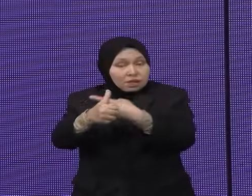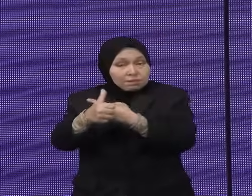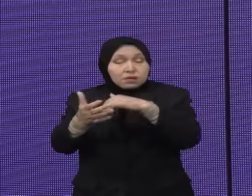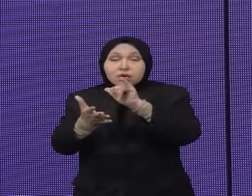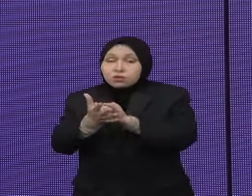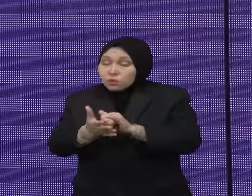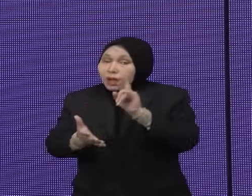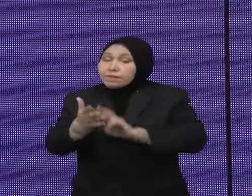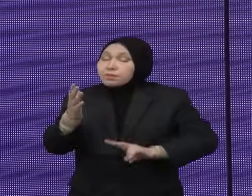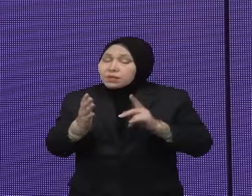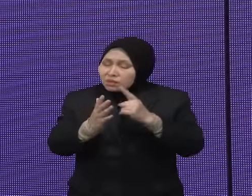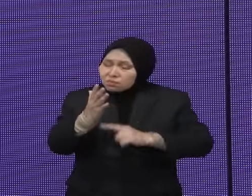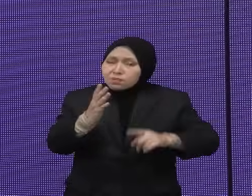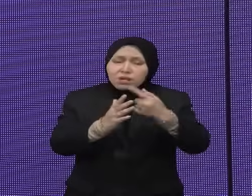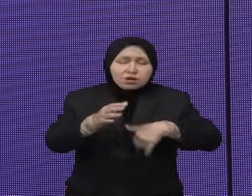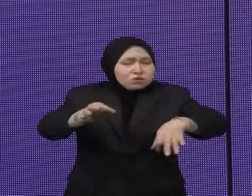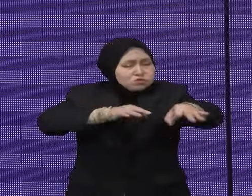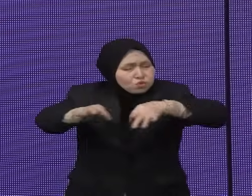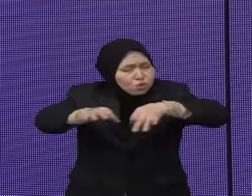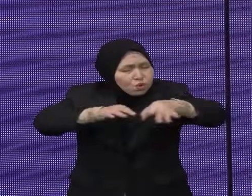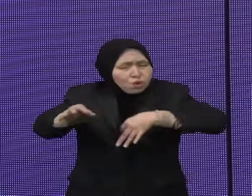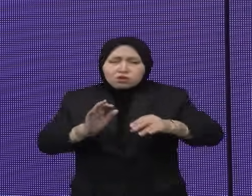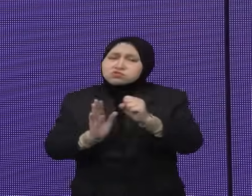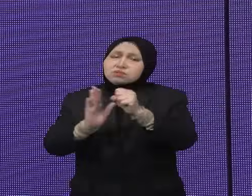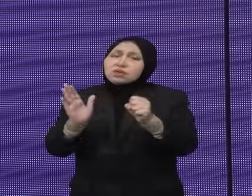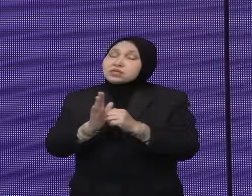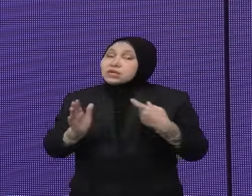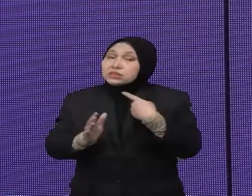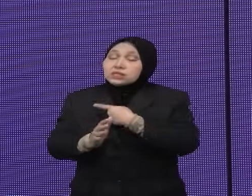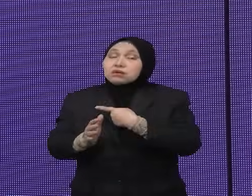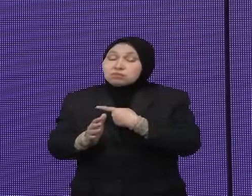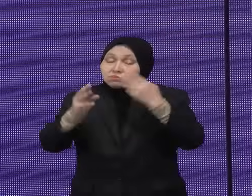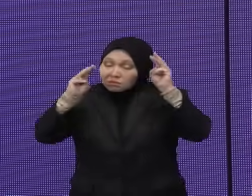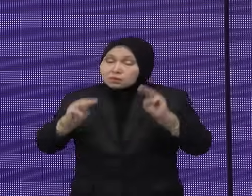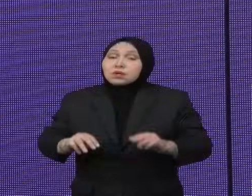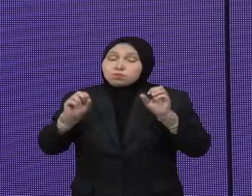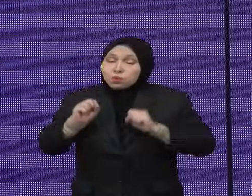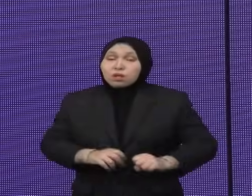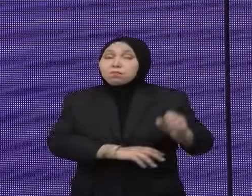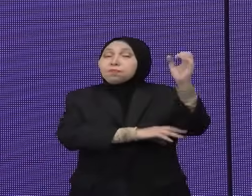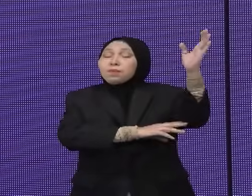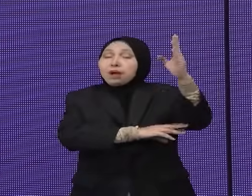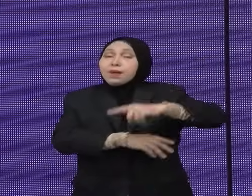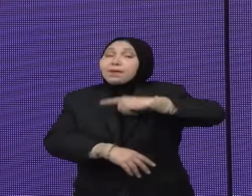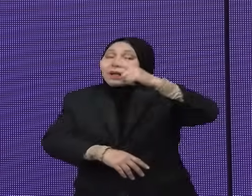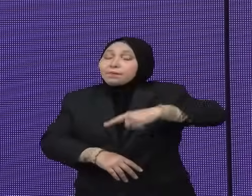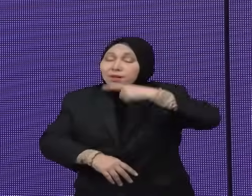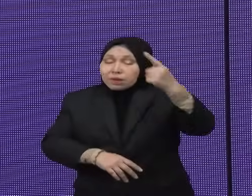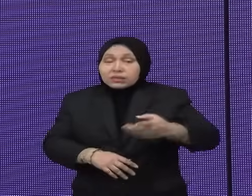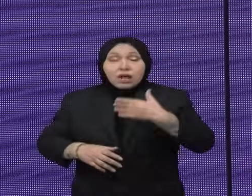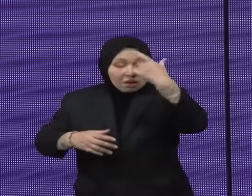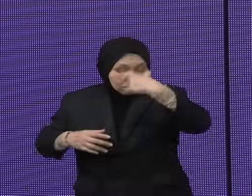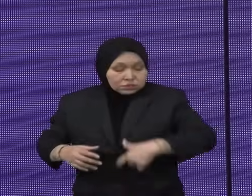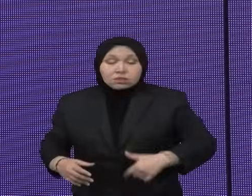iaitu apabila dijelaskan syariat-syariat ini agar kita ini boleh berhujah. Maksudnya bayyinah tu hujah dalam diri